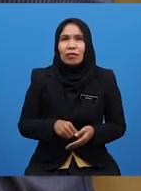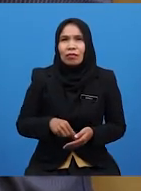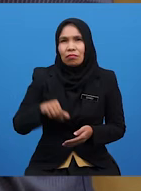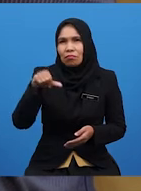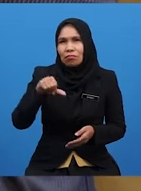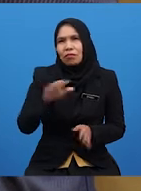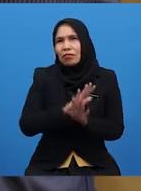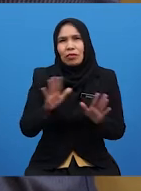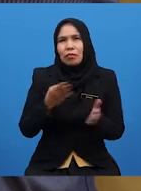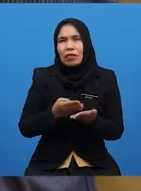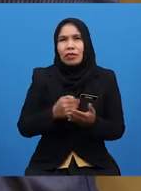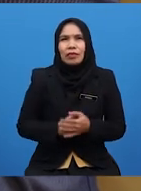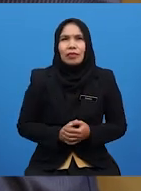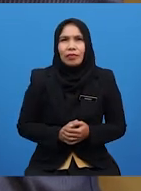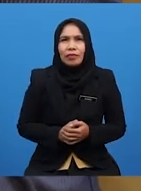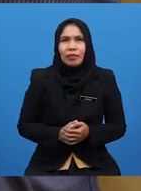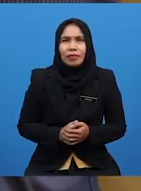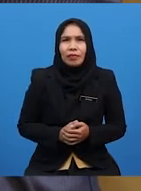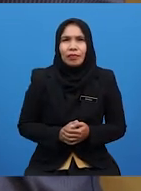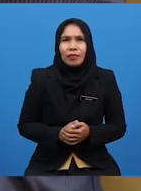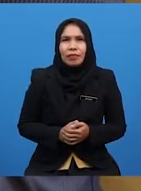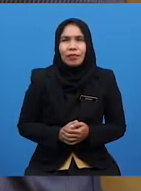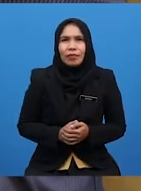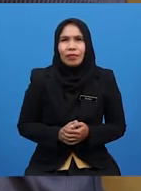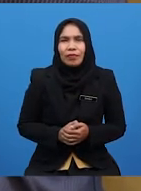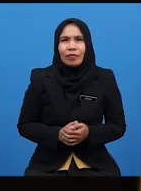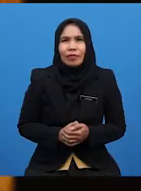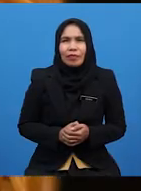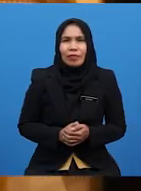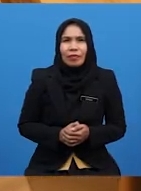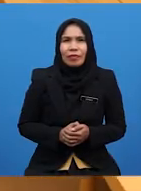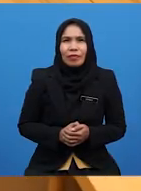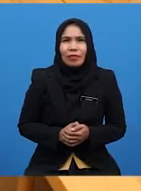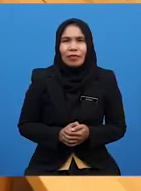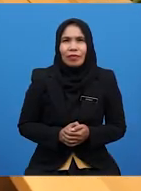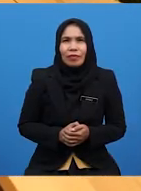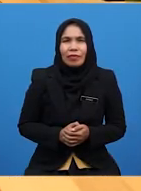begitu dolangga macam hiasan dalaman